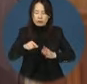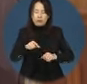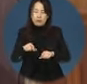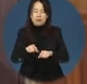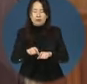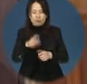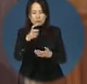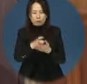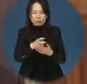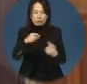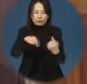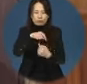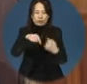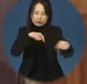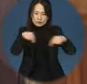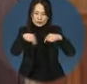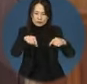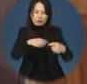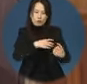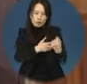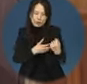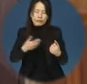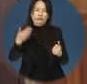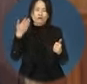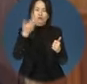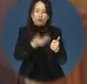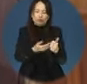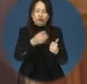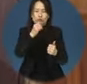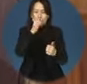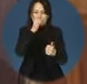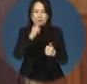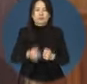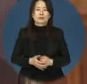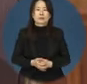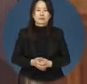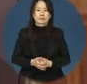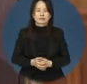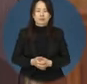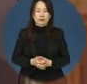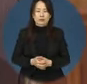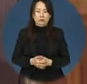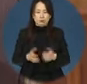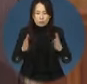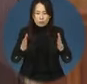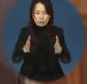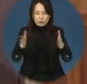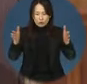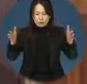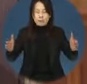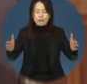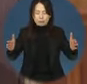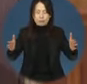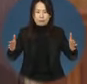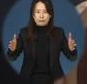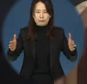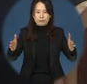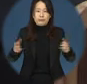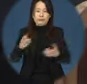같은 것을 설정할 수 있는 것 등을 좀 이렇게 넓혀 논 범위를 포함해 놓은 그런 제도입니다